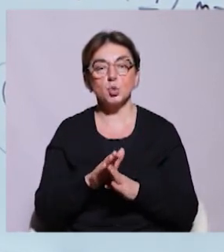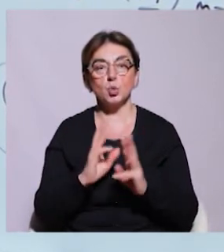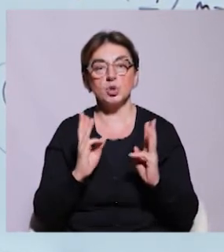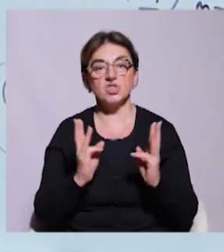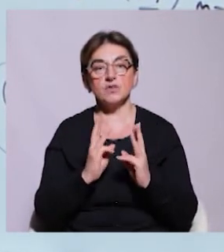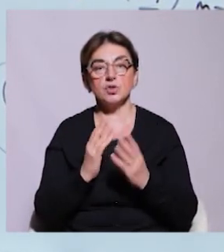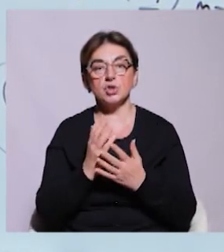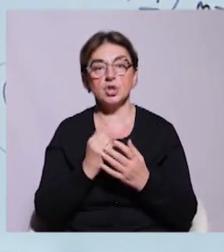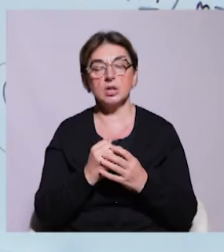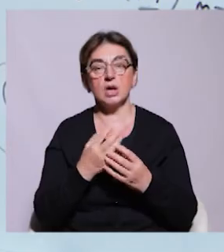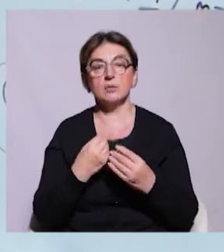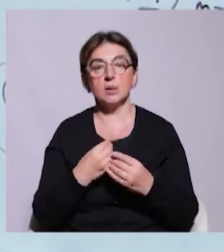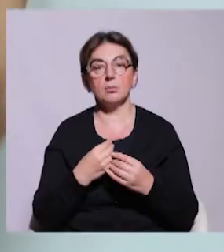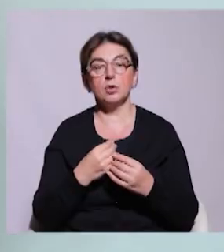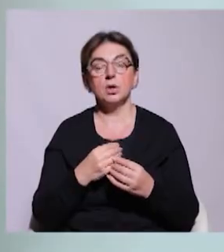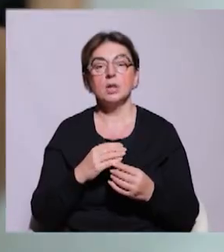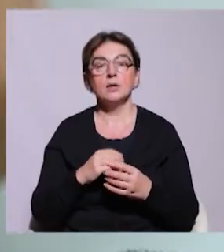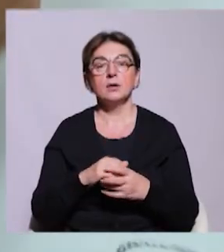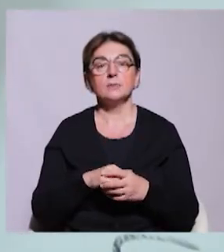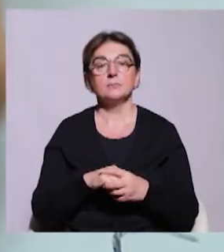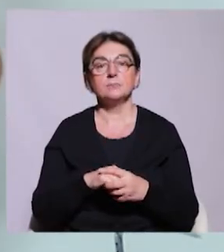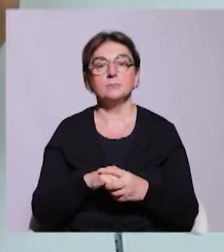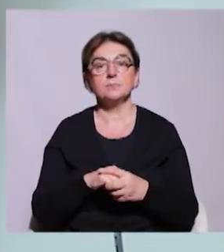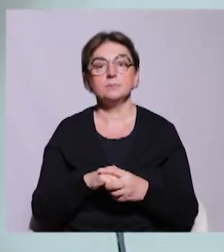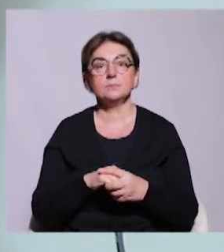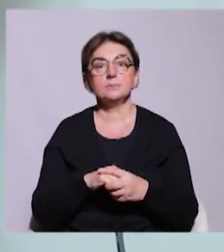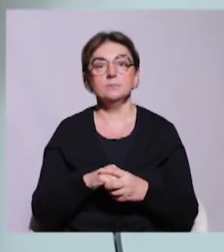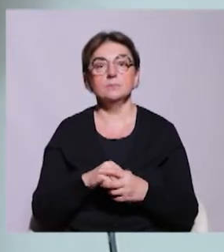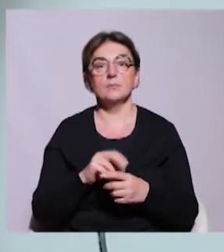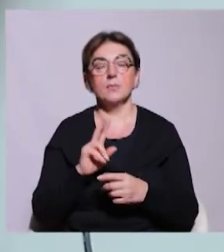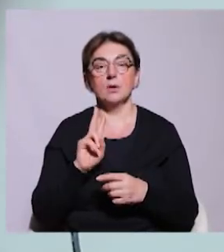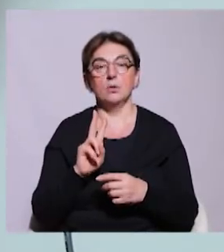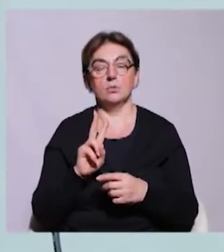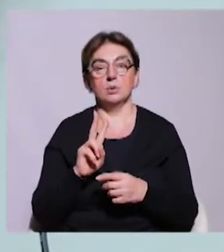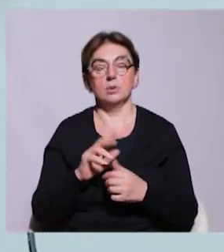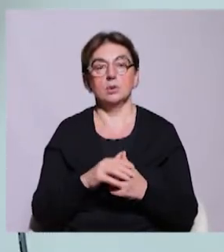არასრული წვის რეაქციის დროს მიღებული CO2-ში არსებული ნახშირბადის ატომი.